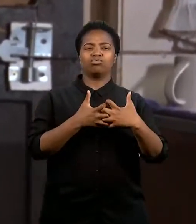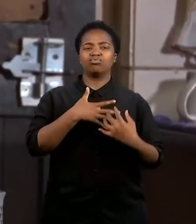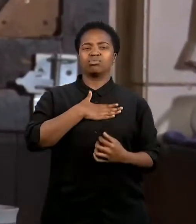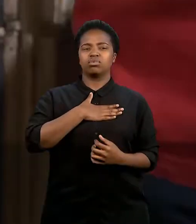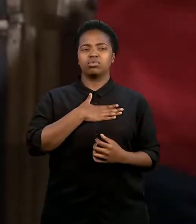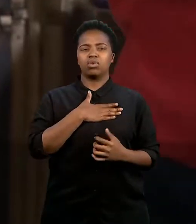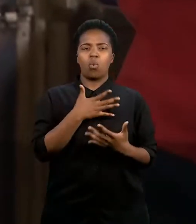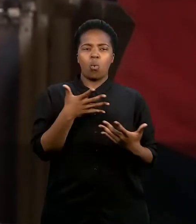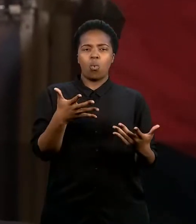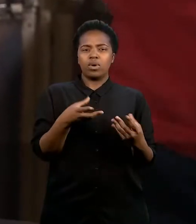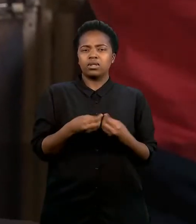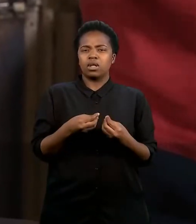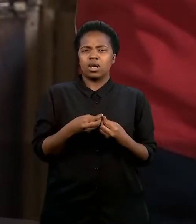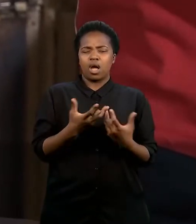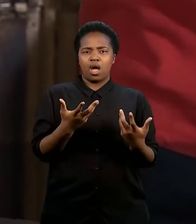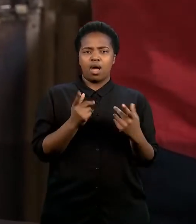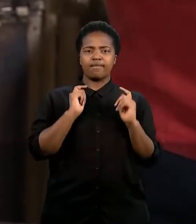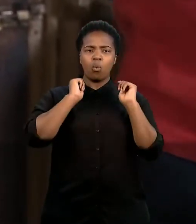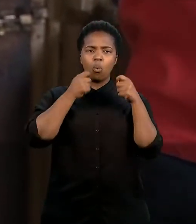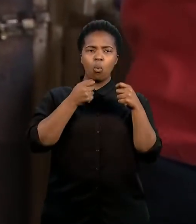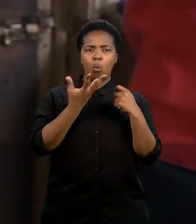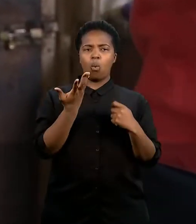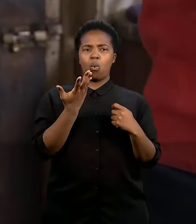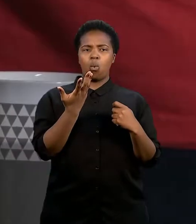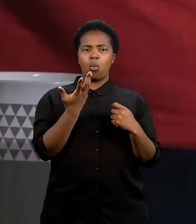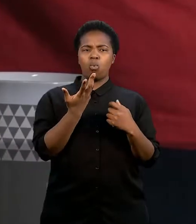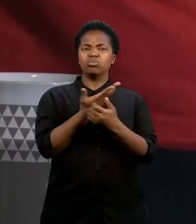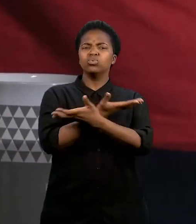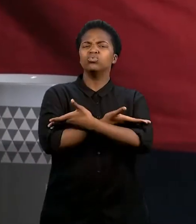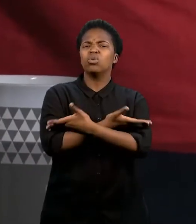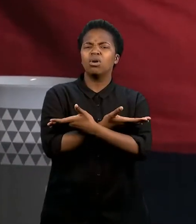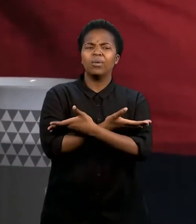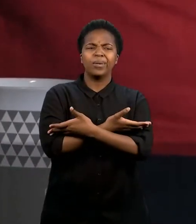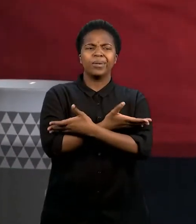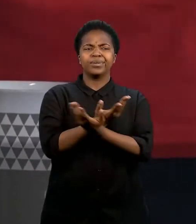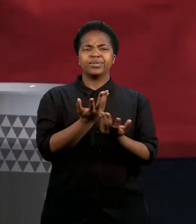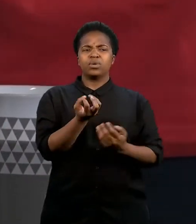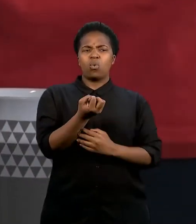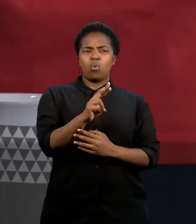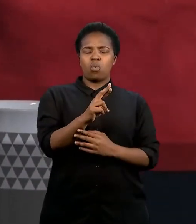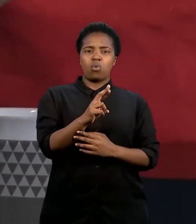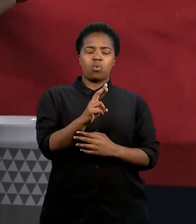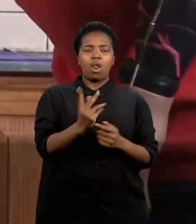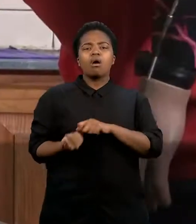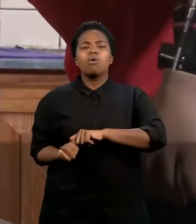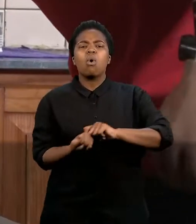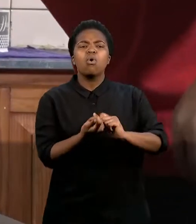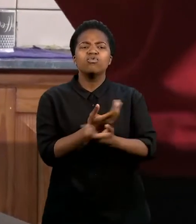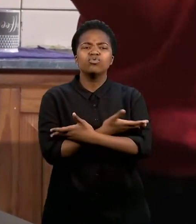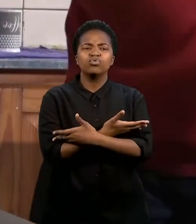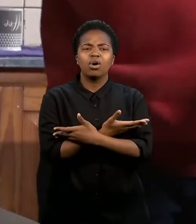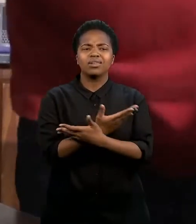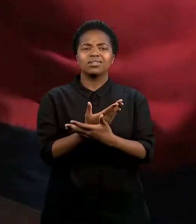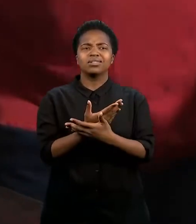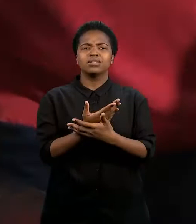word. Byvoorbeeld, ek moet ritsluiters hê, ek moet 'n hakie aansit by 'n lambroek. Dan aan die ander kant het ek oorgegaan na golf